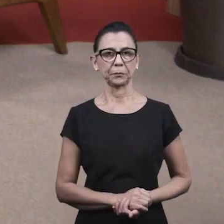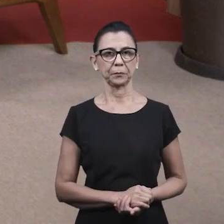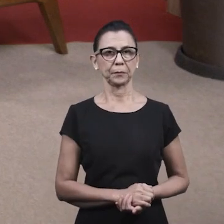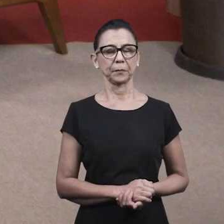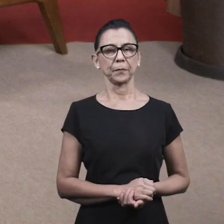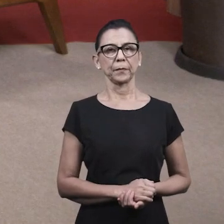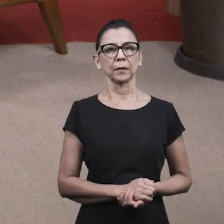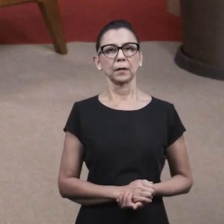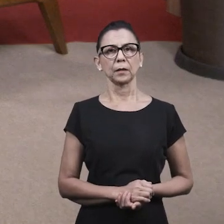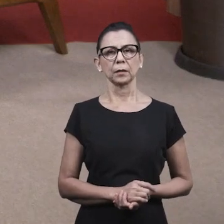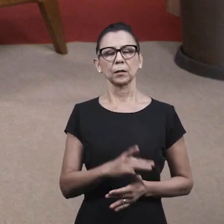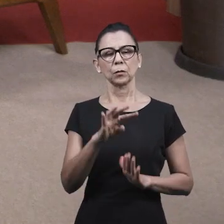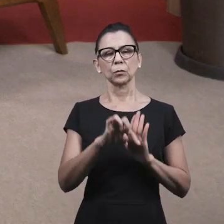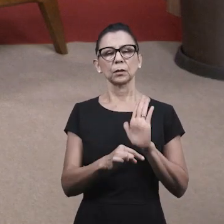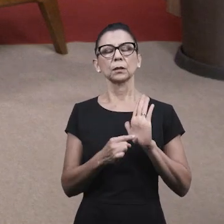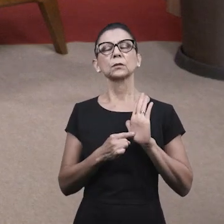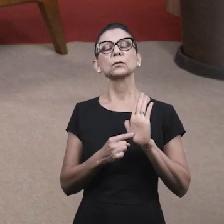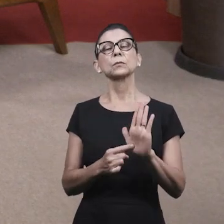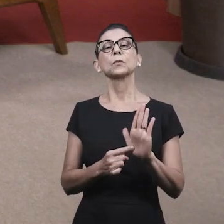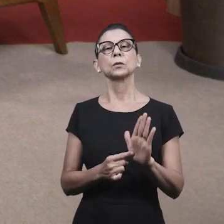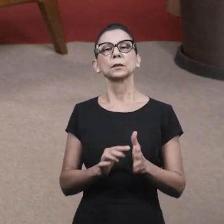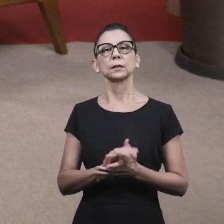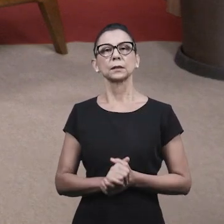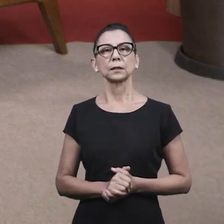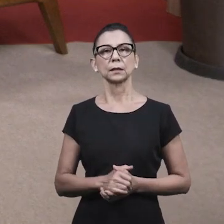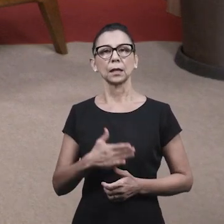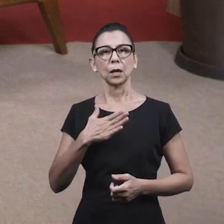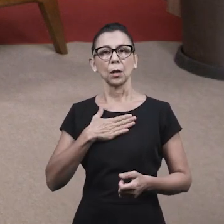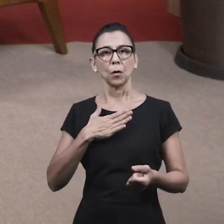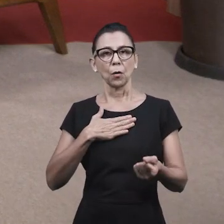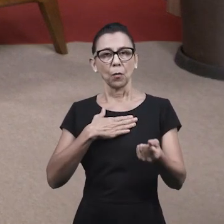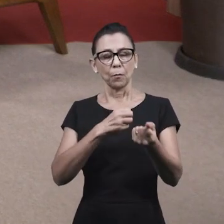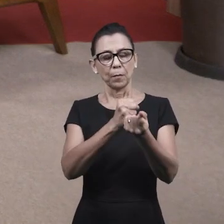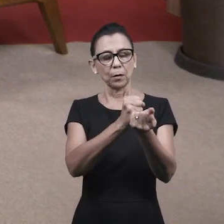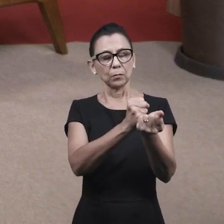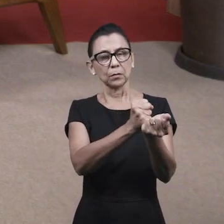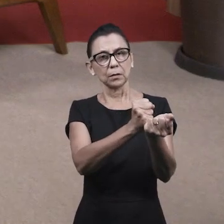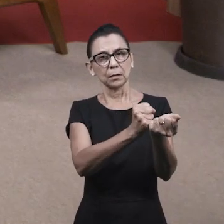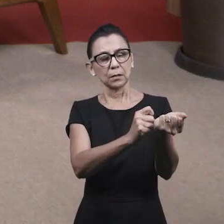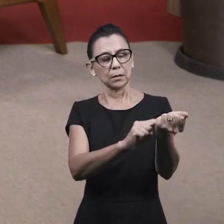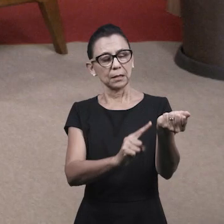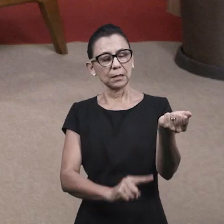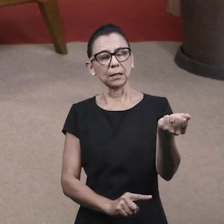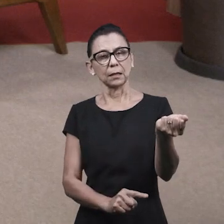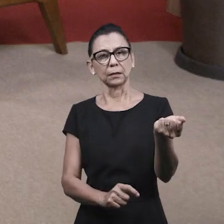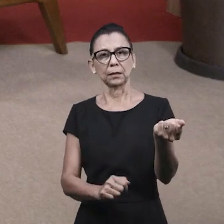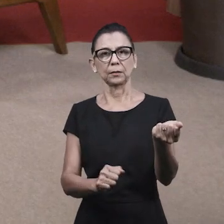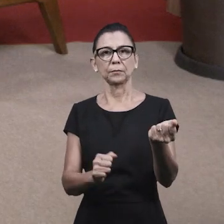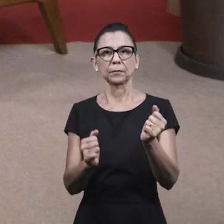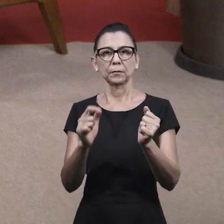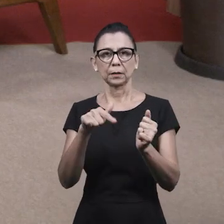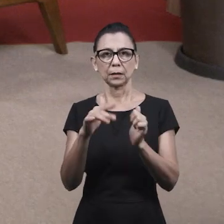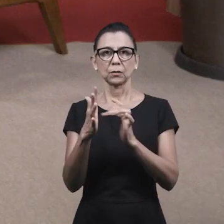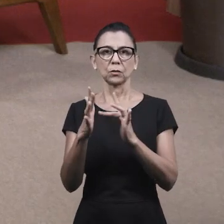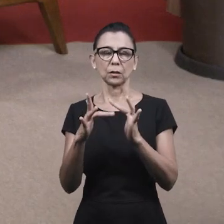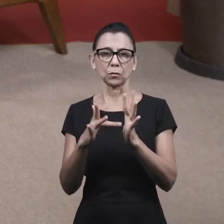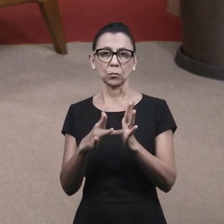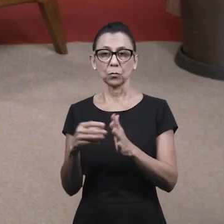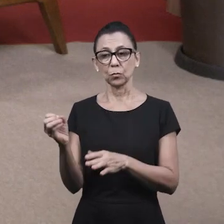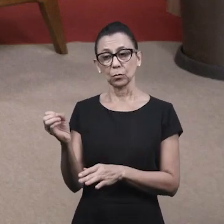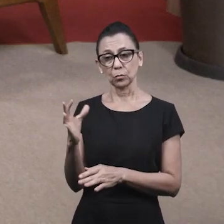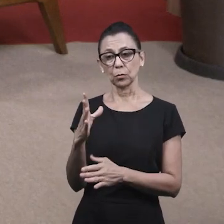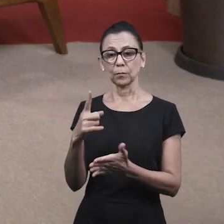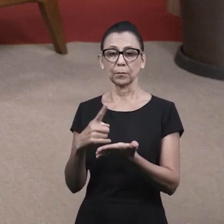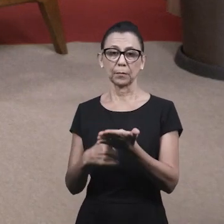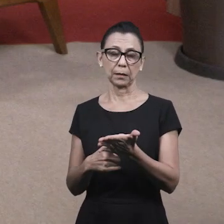Si le texte biblique dit car cela est mon sang, le sang du Nouveau Testament ou du